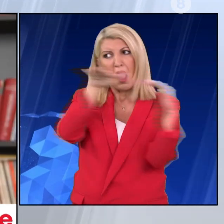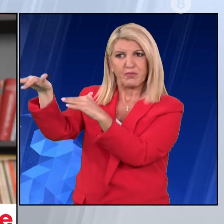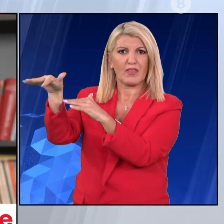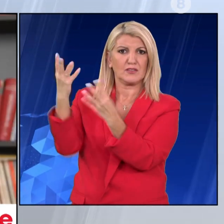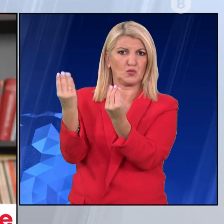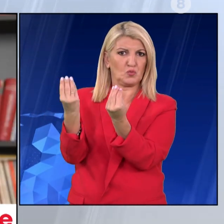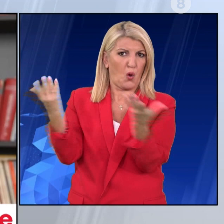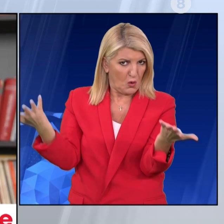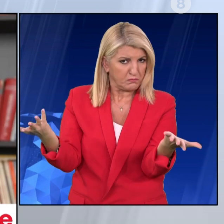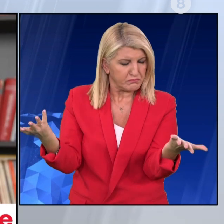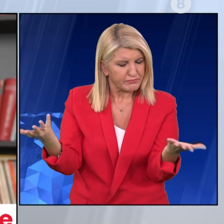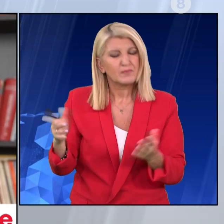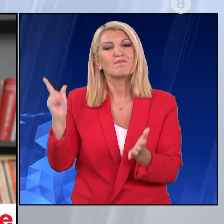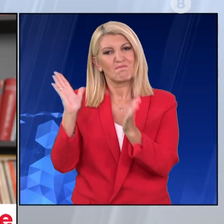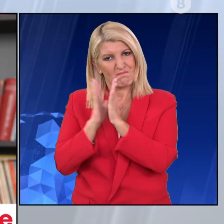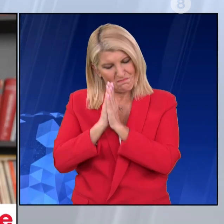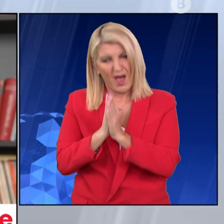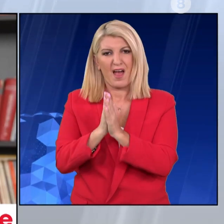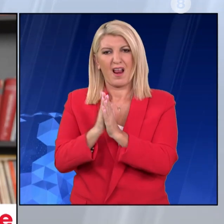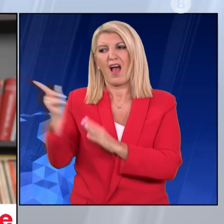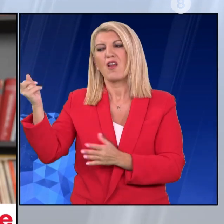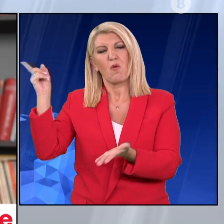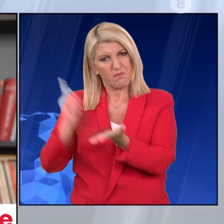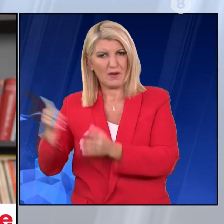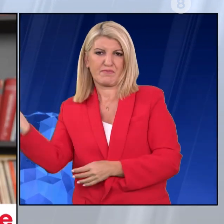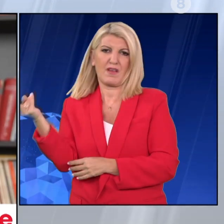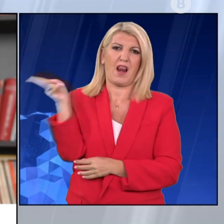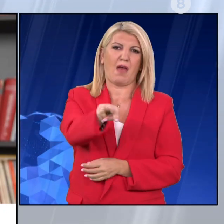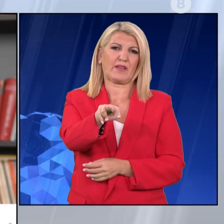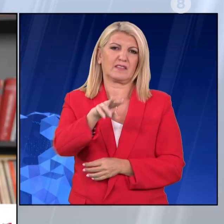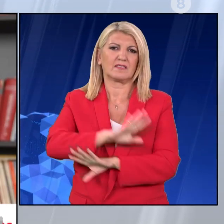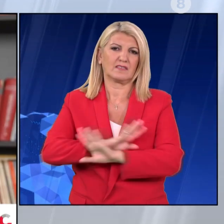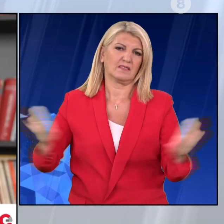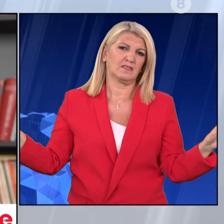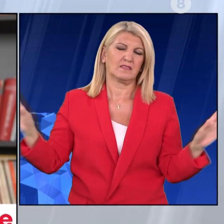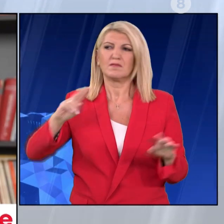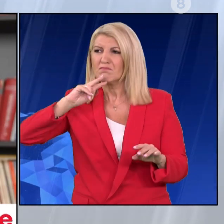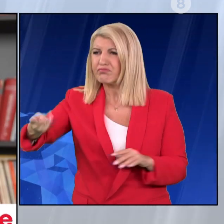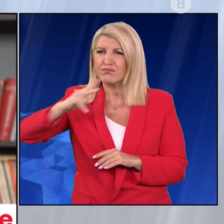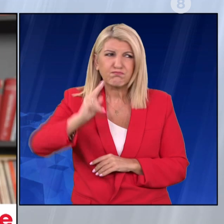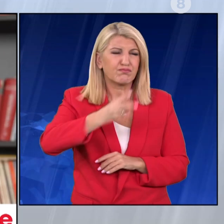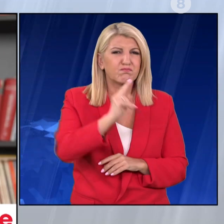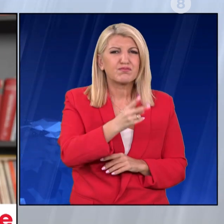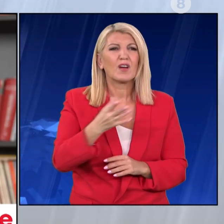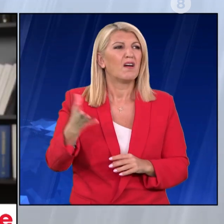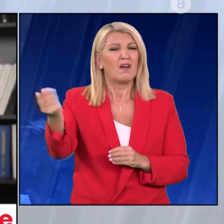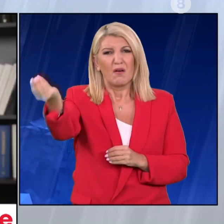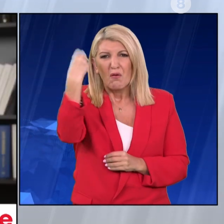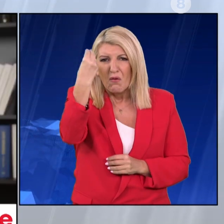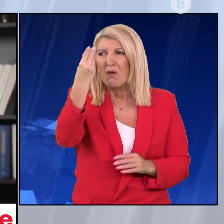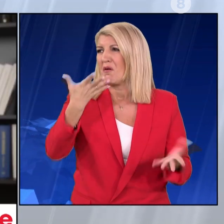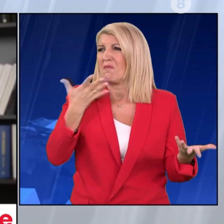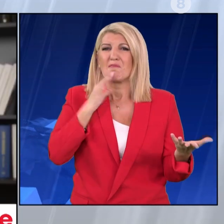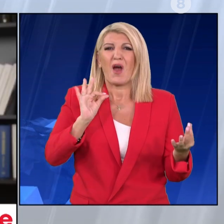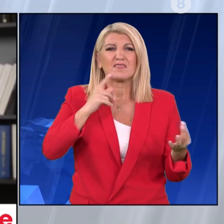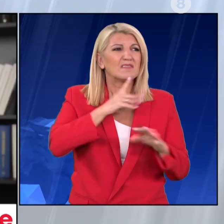θέση για το αυτονόητο να καταδικάσει τον πόλεμο λάσπης περί δήθεν του αλέξη τσίπρα αυτό είναι